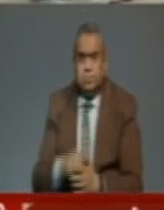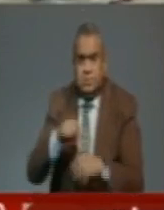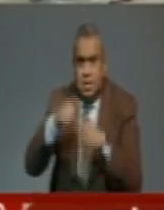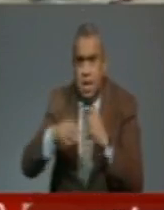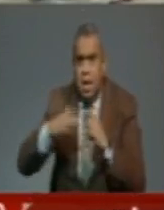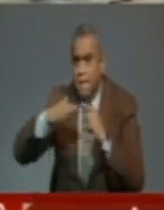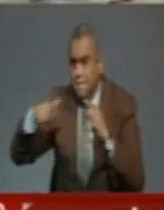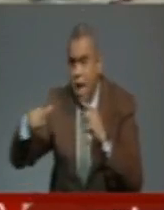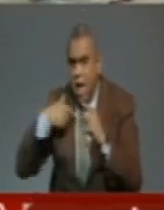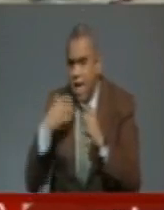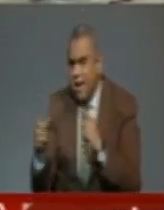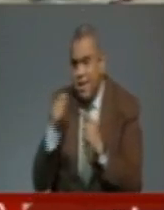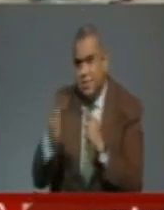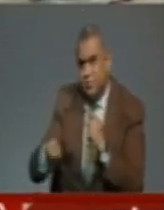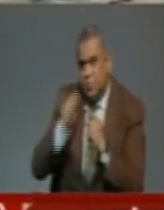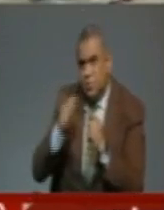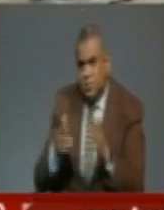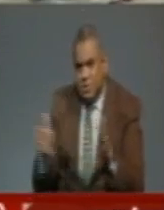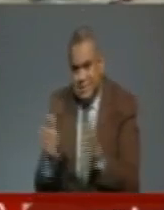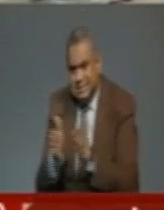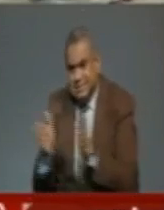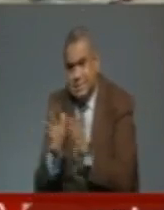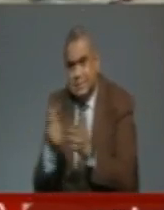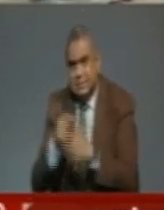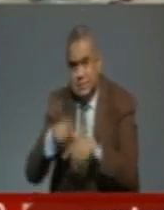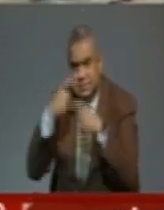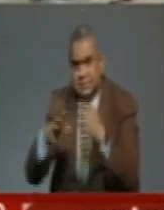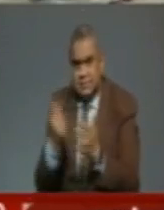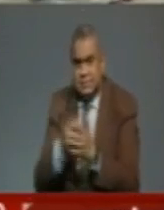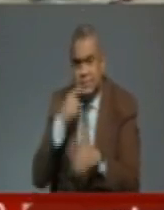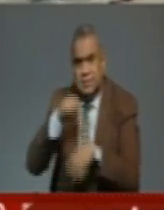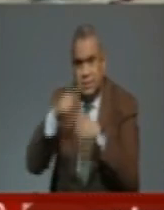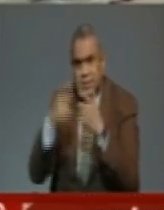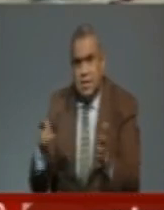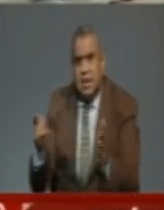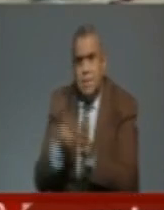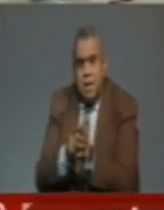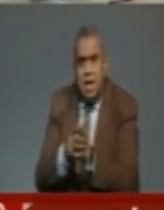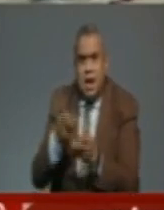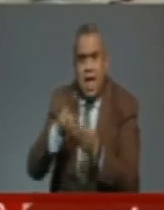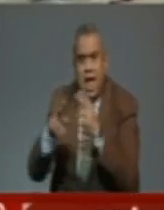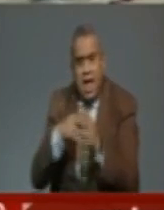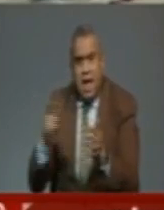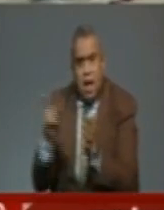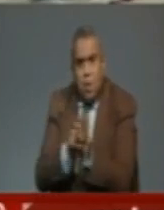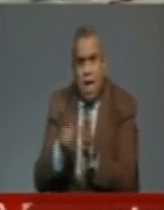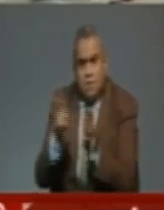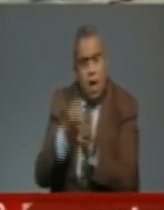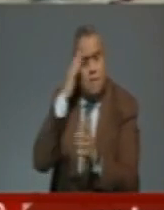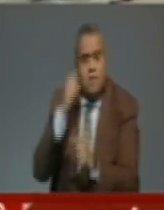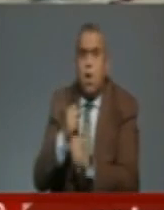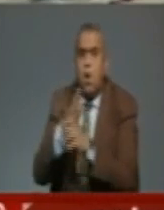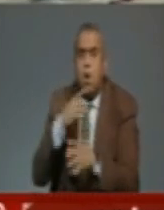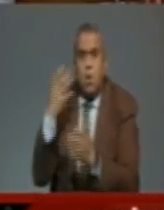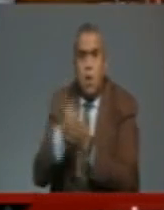هنا 16 ويتدرج الى 19 متر. اقدر اوقف بقى المذر شيب والحاجات الكبيره اللي شايله يعني فوق ال 100,000